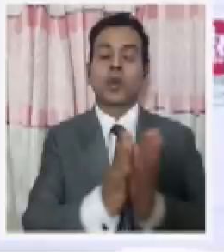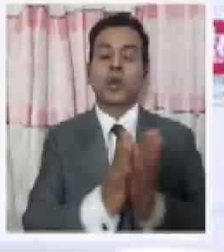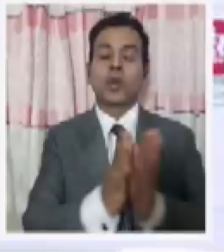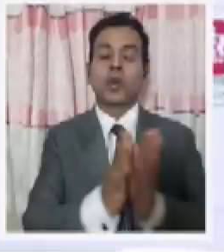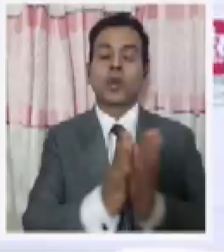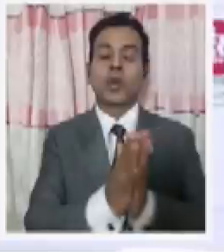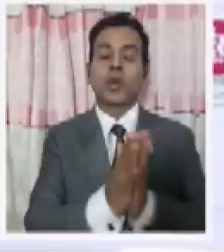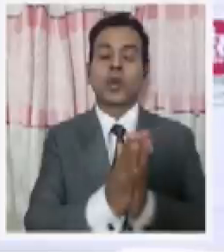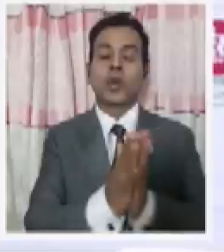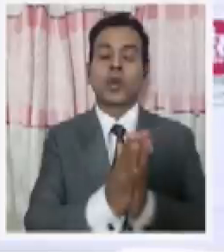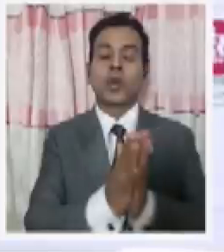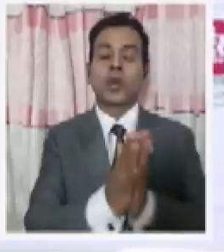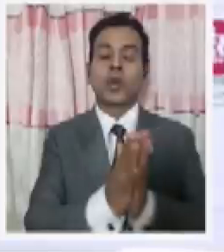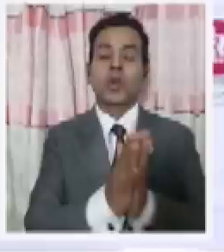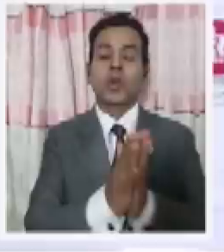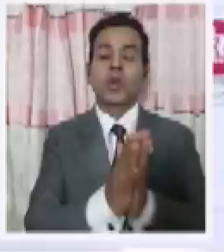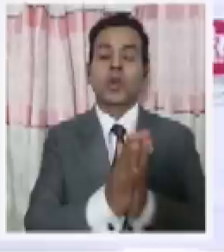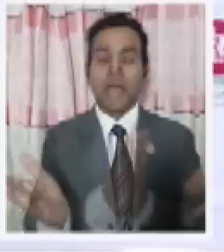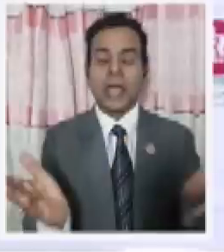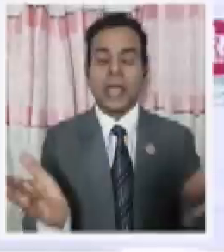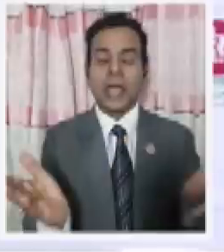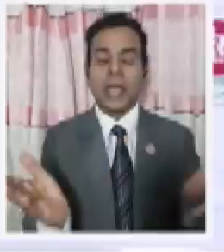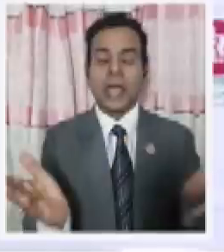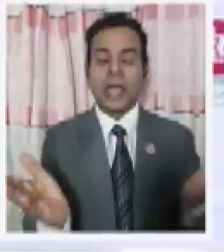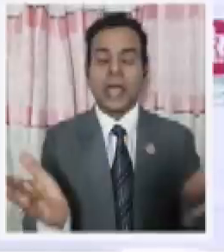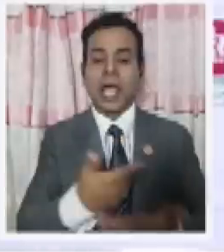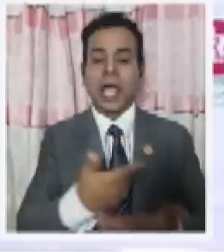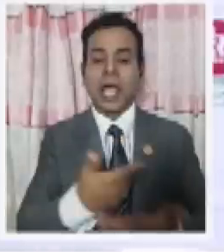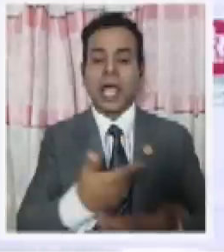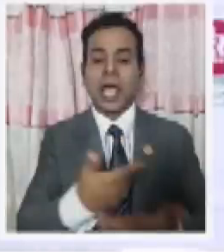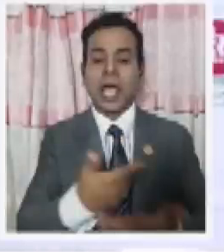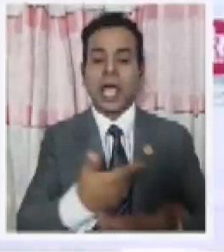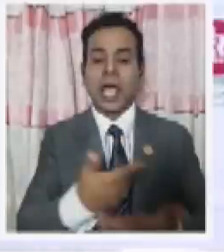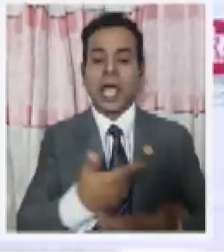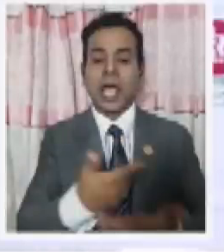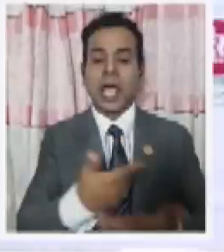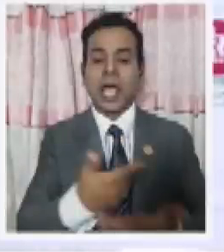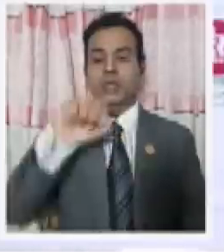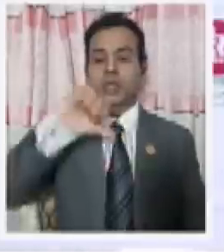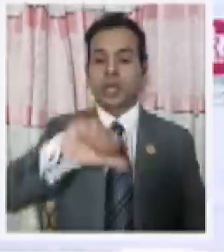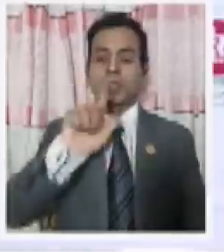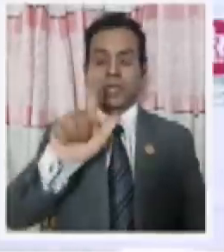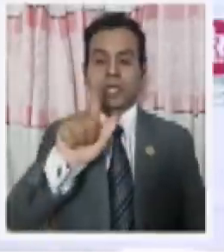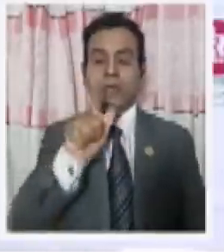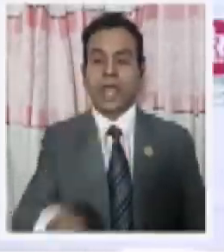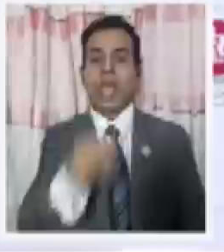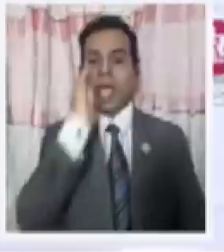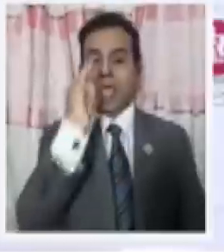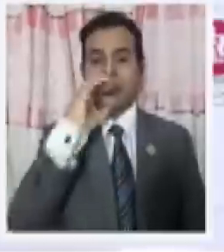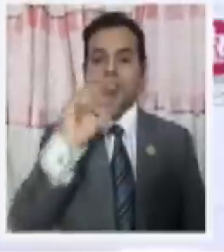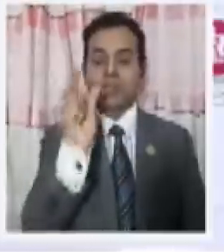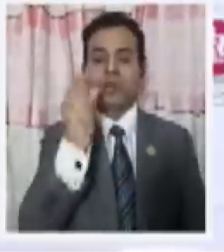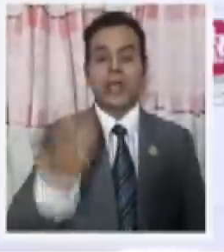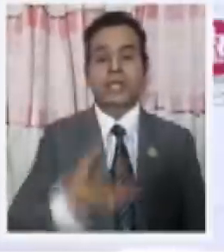সারা দেশে অক্সিজেন সিলিন্ডারের সংখ্যা 11,275টি, হাই ফ্লো ন্যাজাল ক্যানুলার সংখ্যা 158টি সারা দেশে